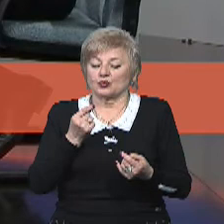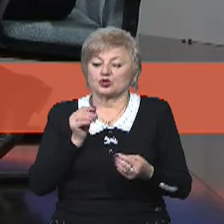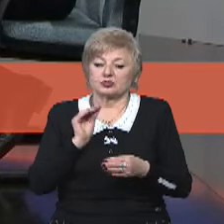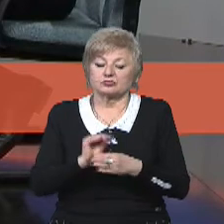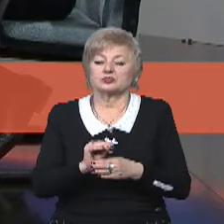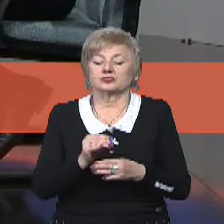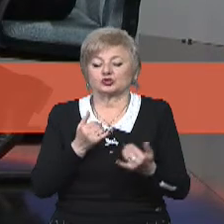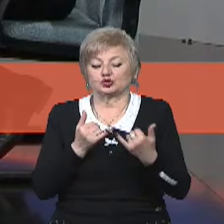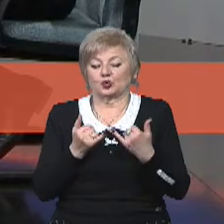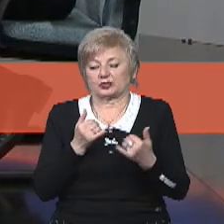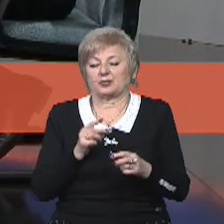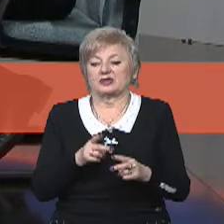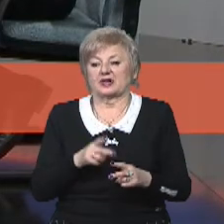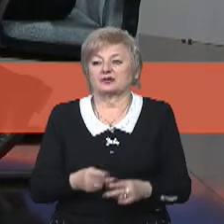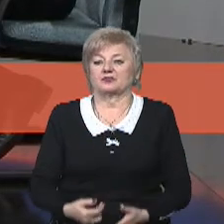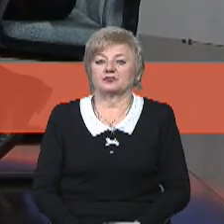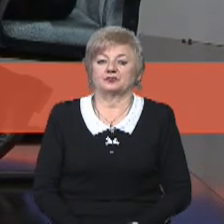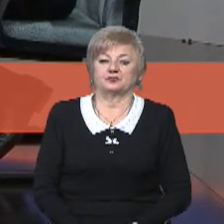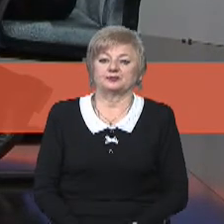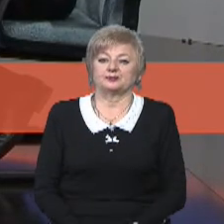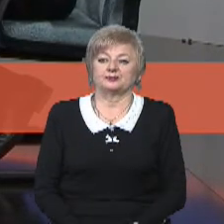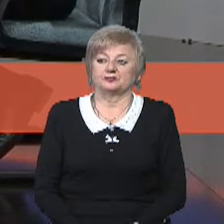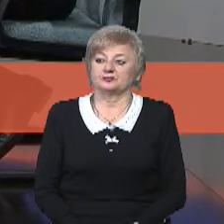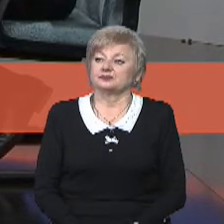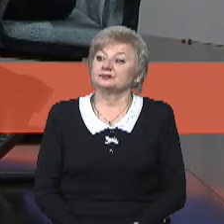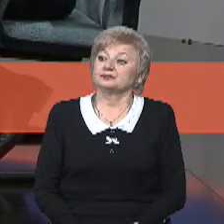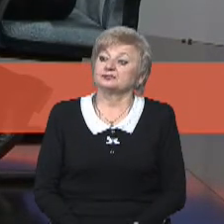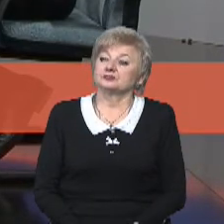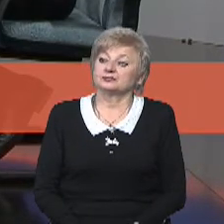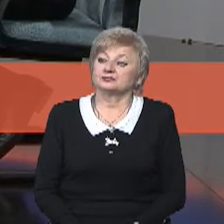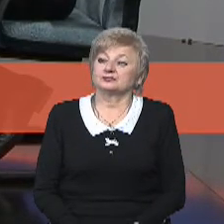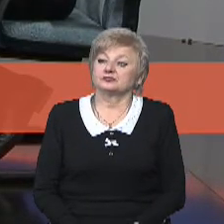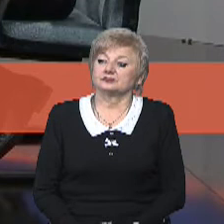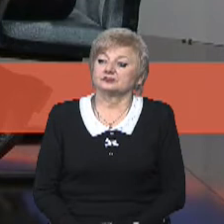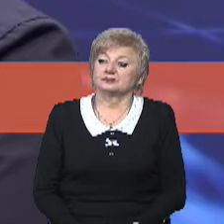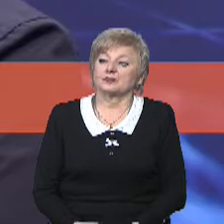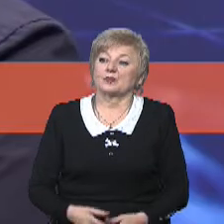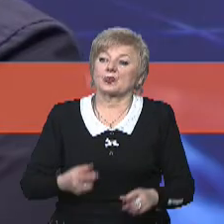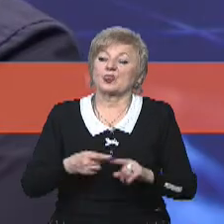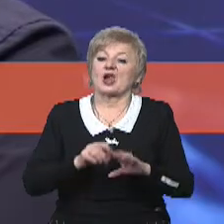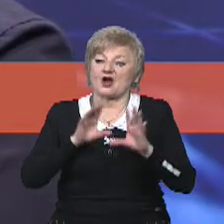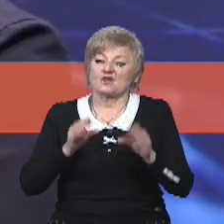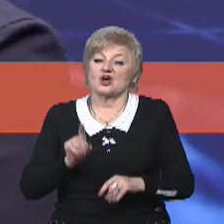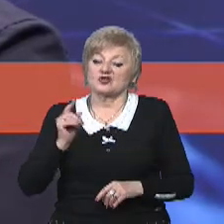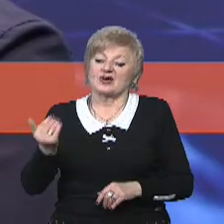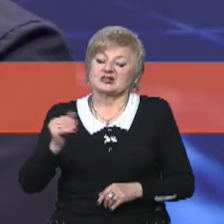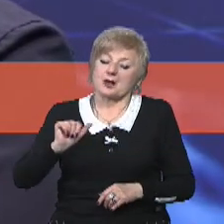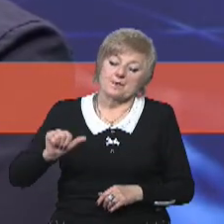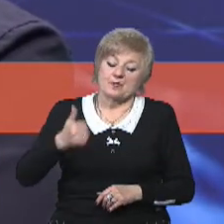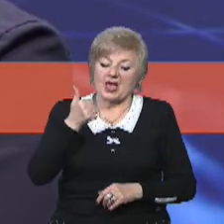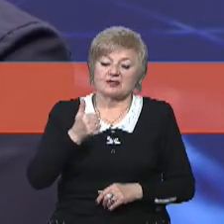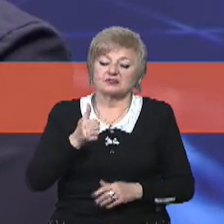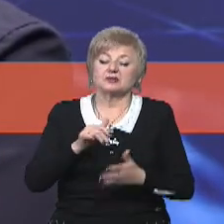металу, орнаментованими при цьому. Пані Каліна, а це загалом ваша перша експедиція, в